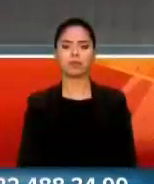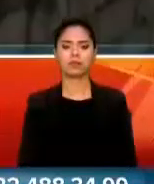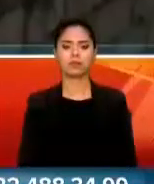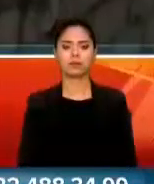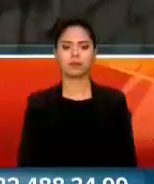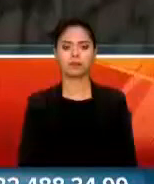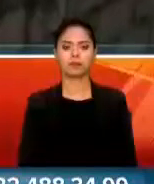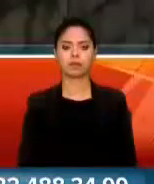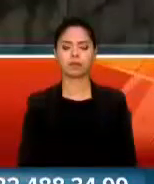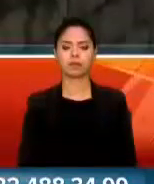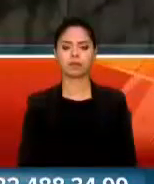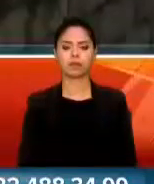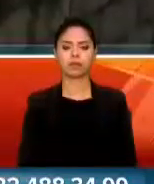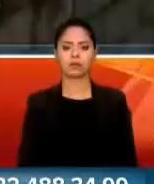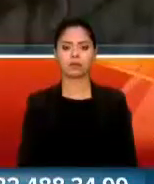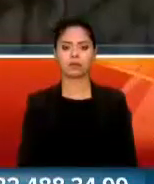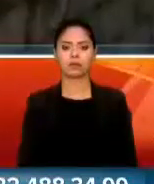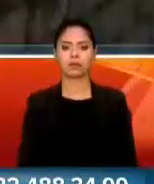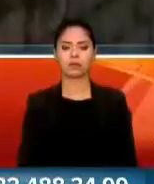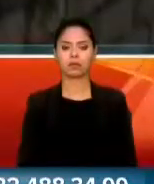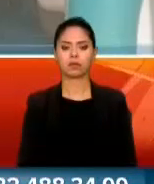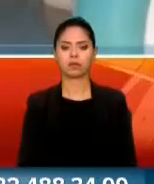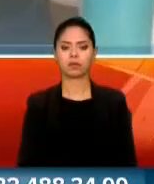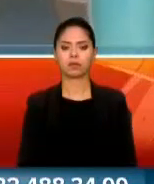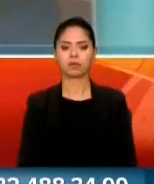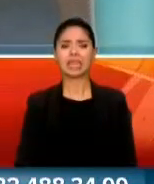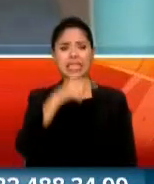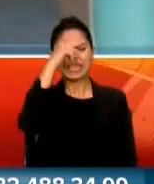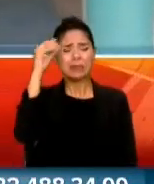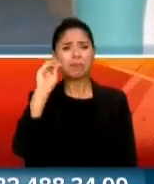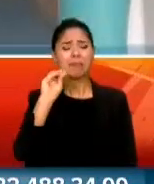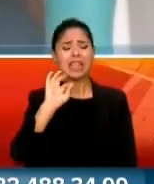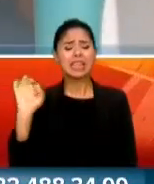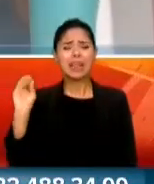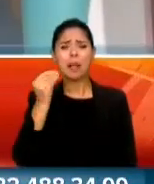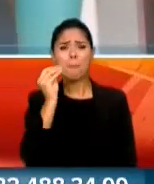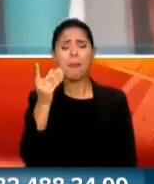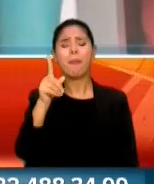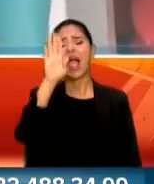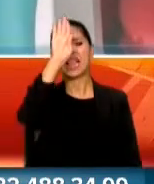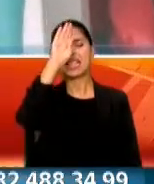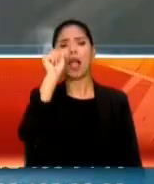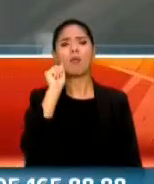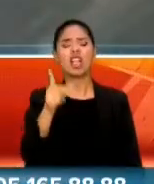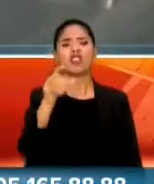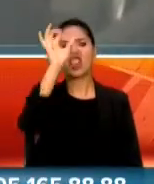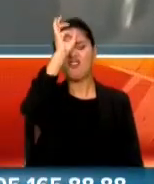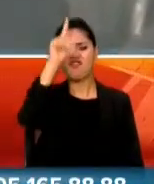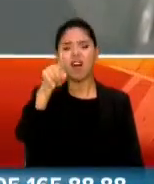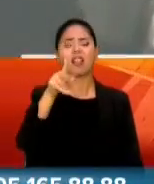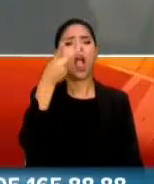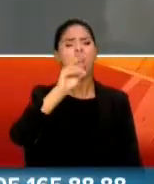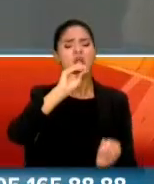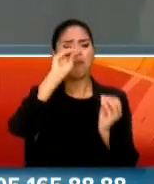koymuş. Yanında eşyalarını da bırakıp gitmiş yani kim bıraktıysa. Talihsiz bebek İstanbul Fatih'te göz göre göre ölüme terk